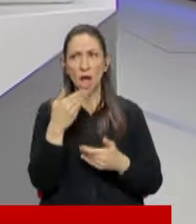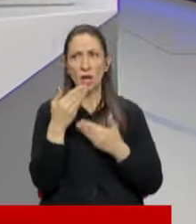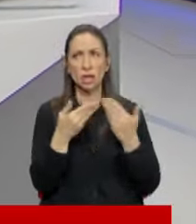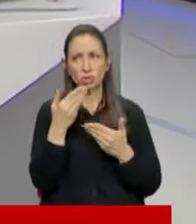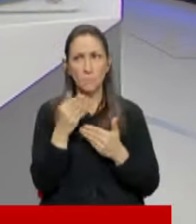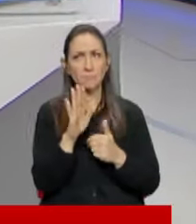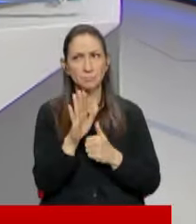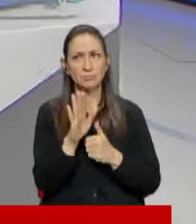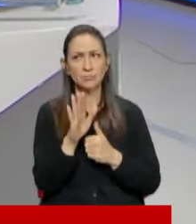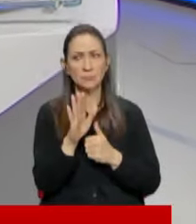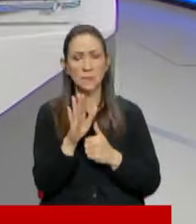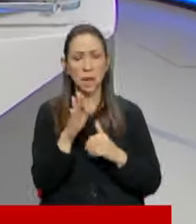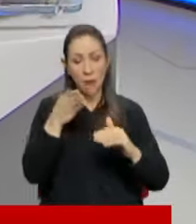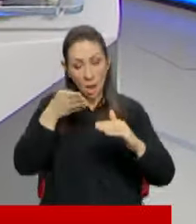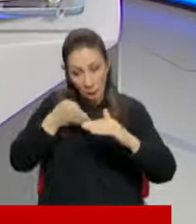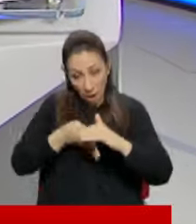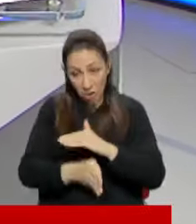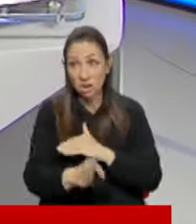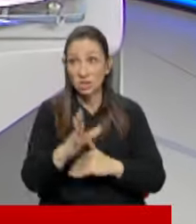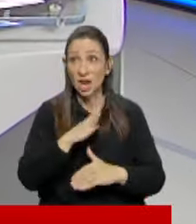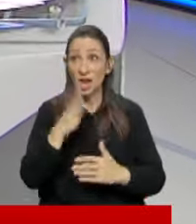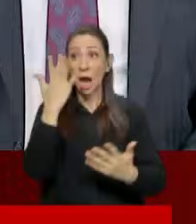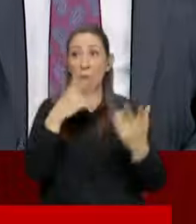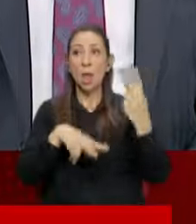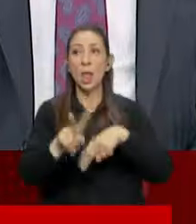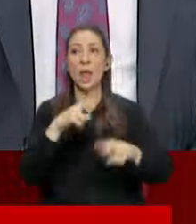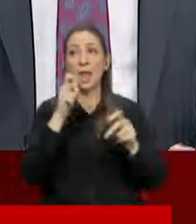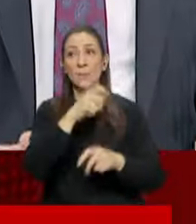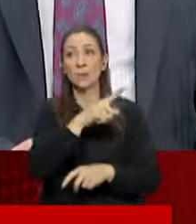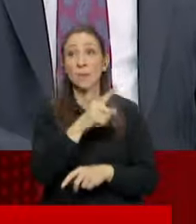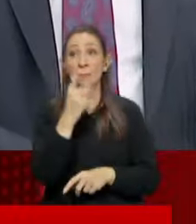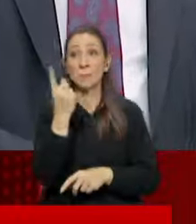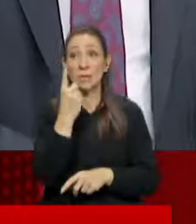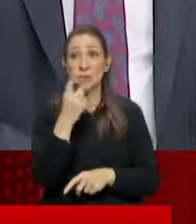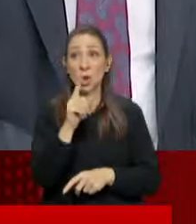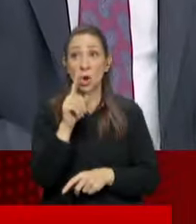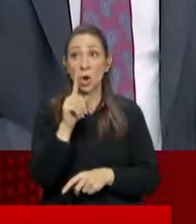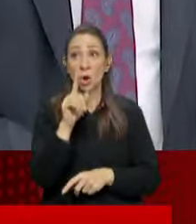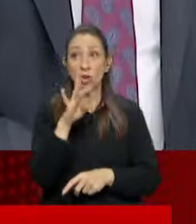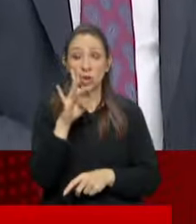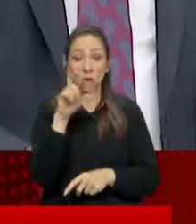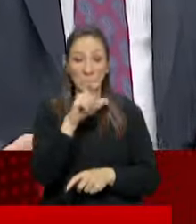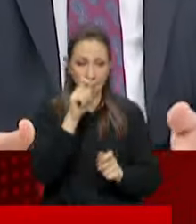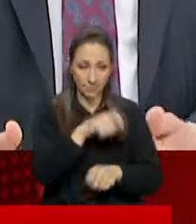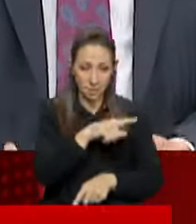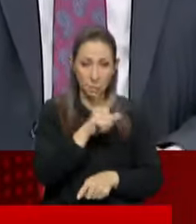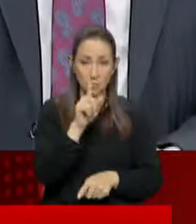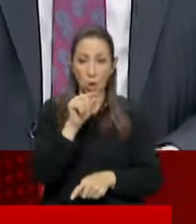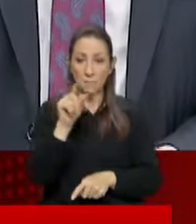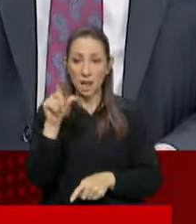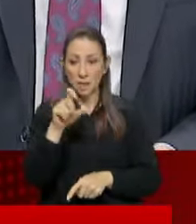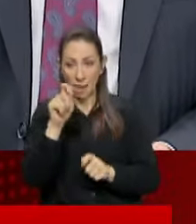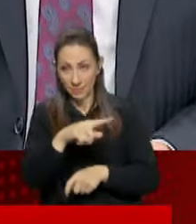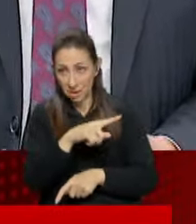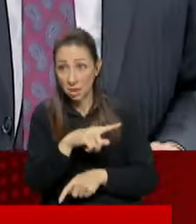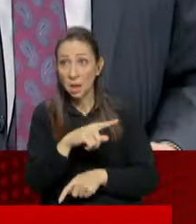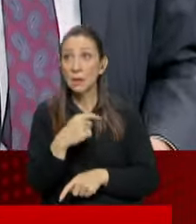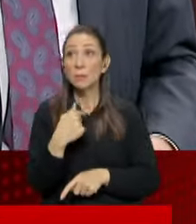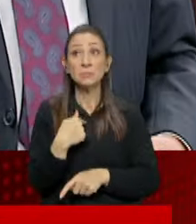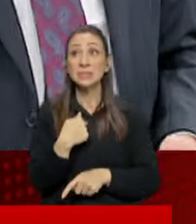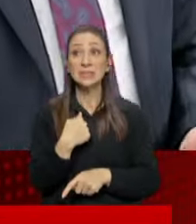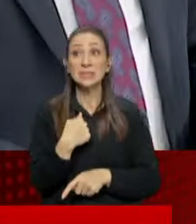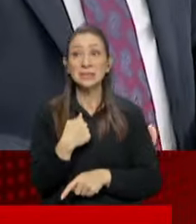şimdi. Alt geçit var. Karayolları yaptı. Bir tanesini 14 ayda yaptı. Bir tanesini 11 ayda yaptı.